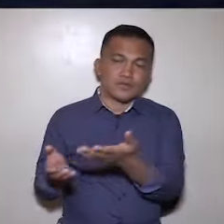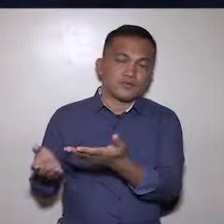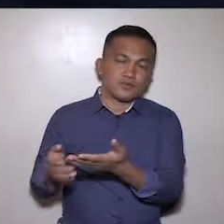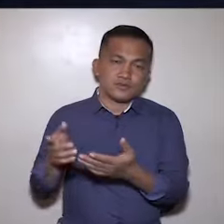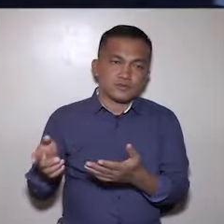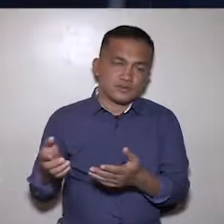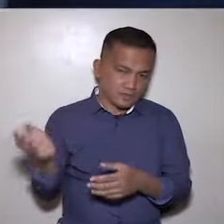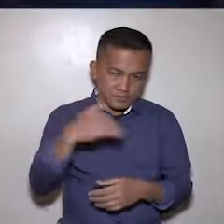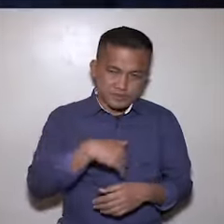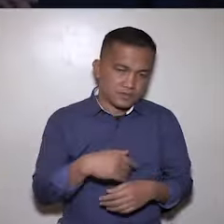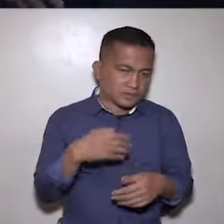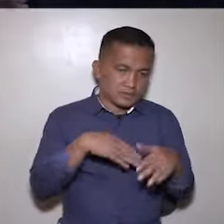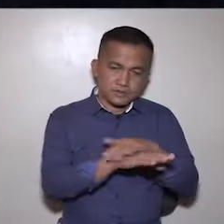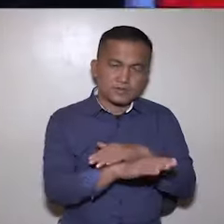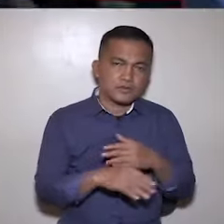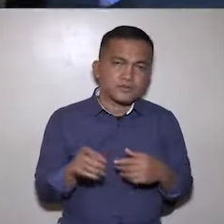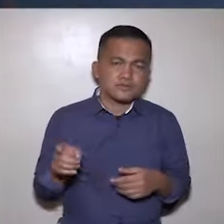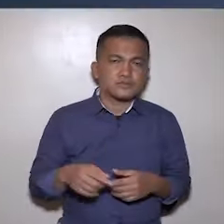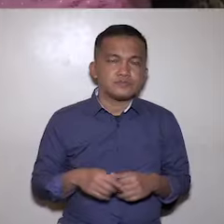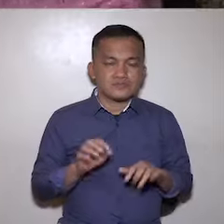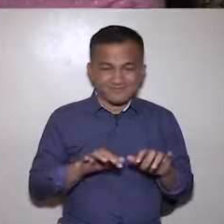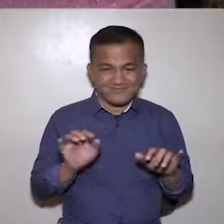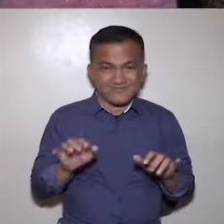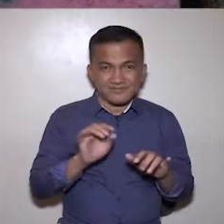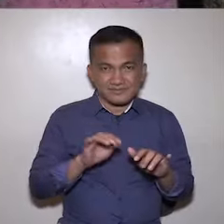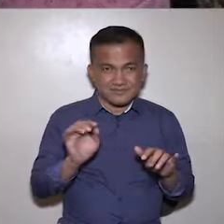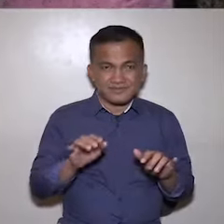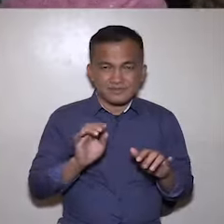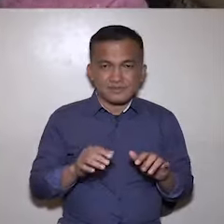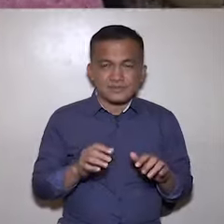O, itong may mga bata, pasukin natin.